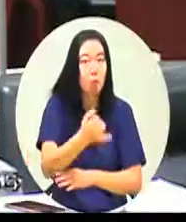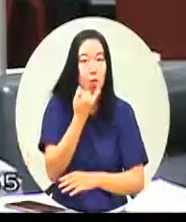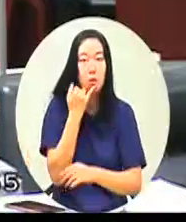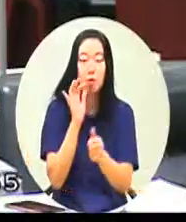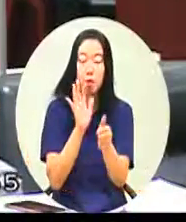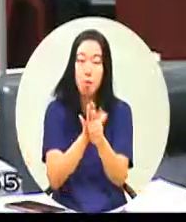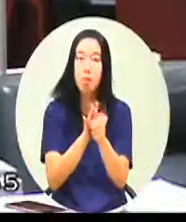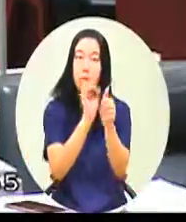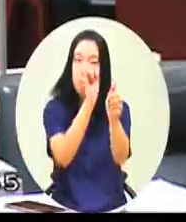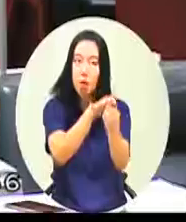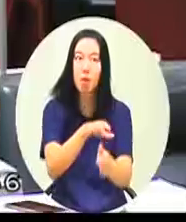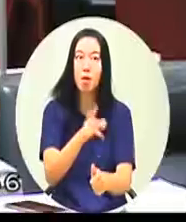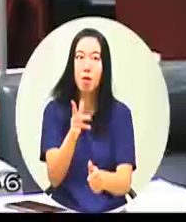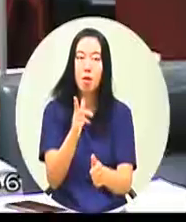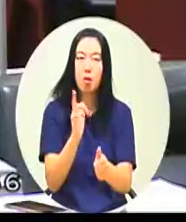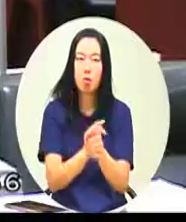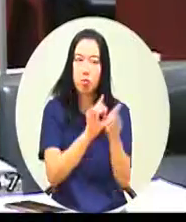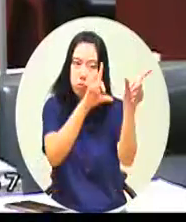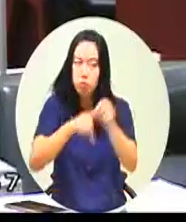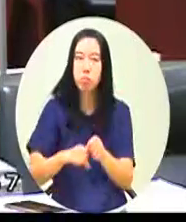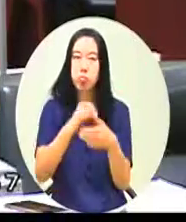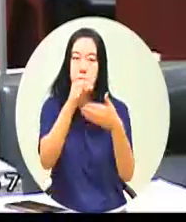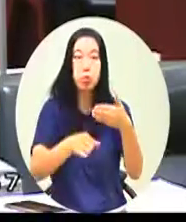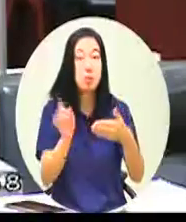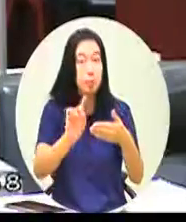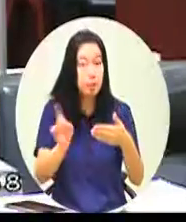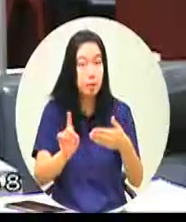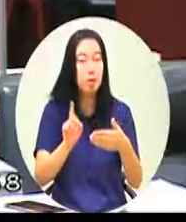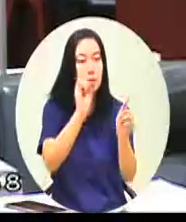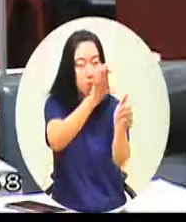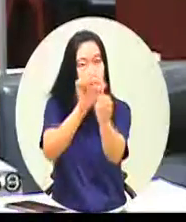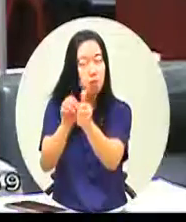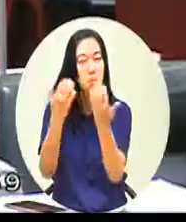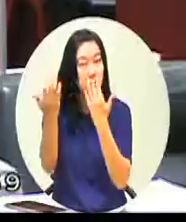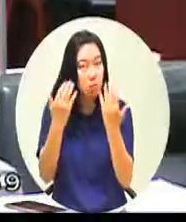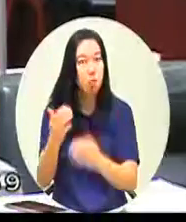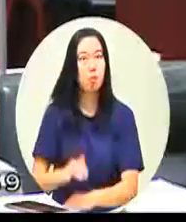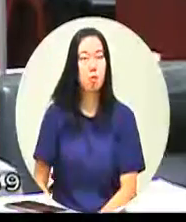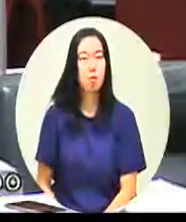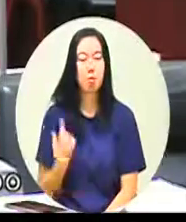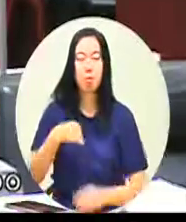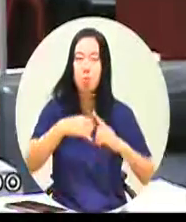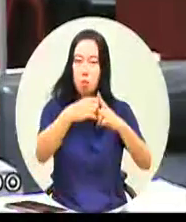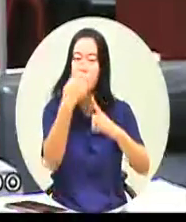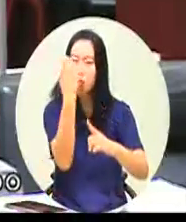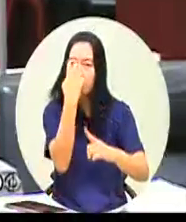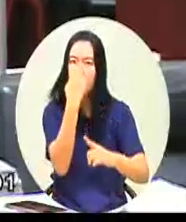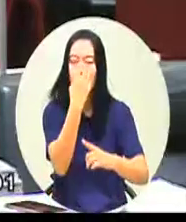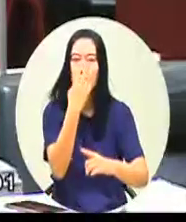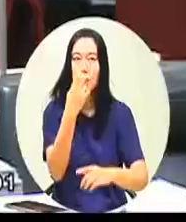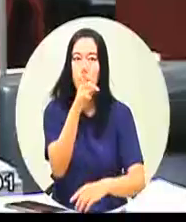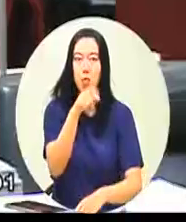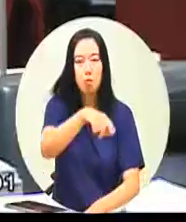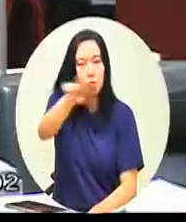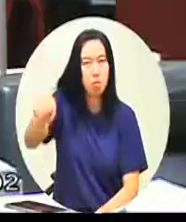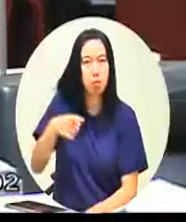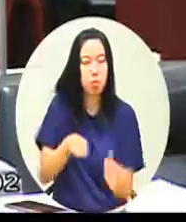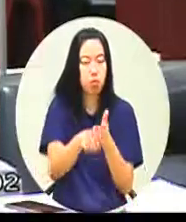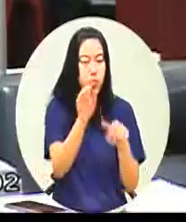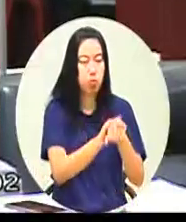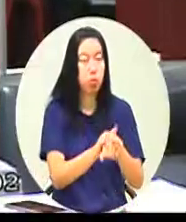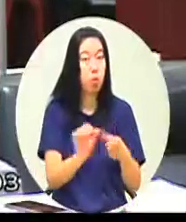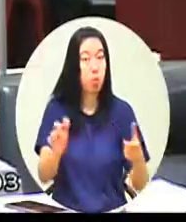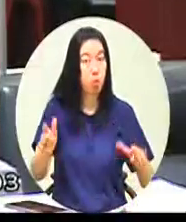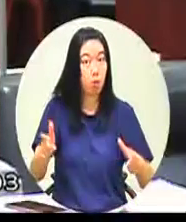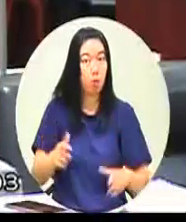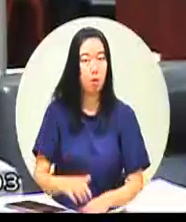讲标准在哪里。首先啦，讲真个去勘察遐个人，李干事可能因也是足专业啦。伊